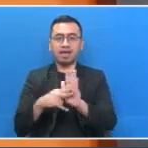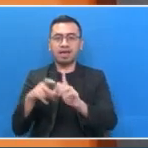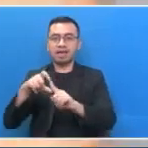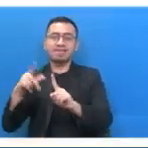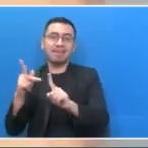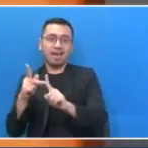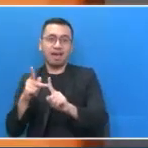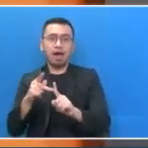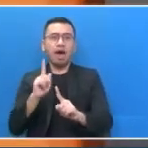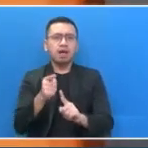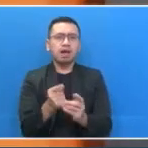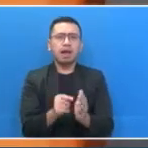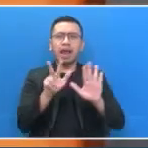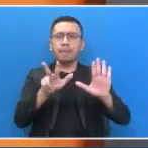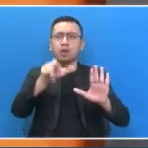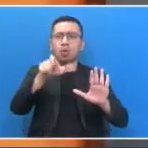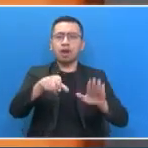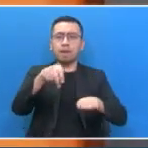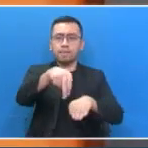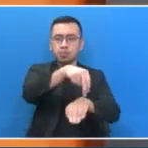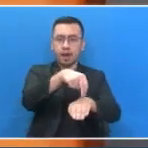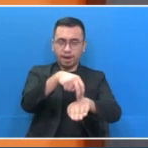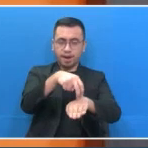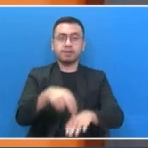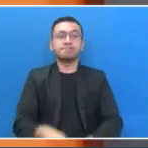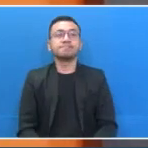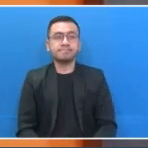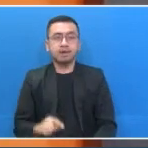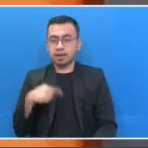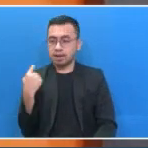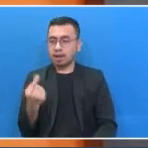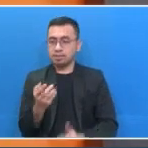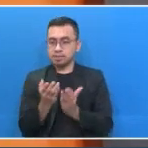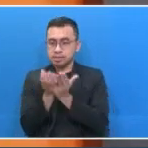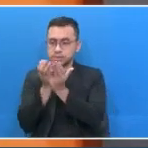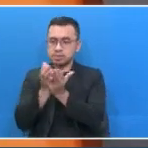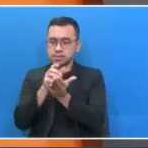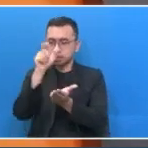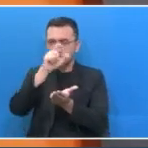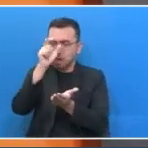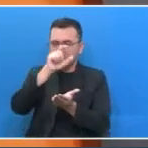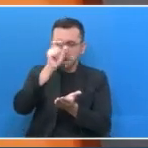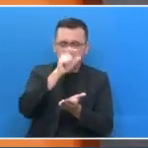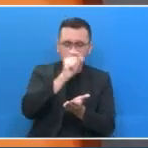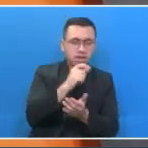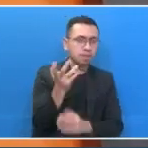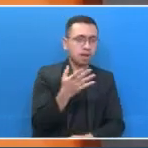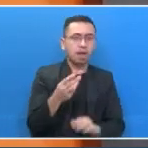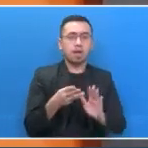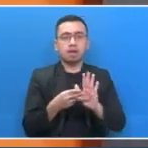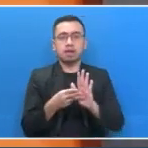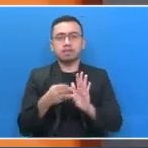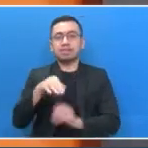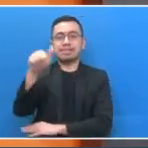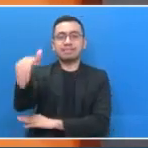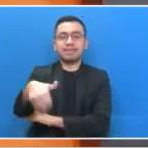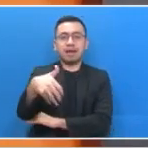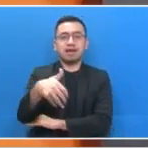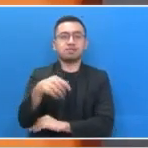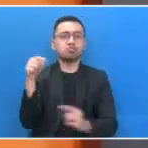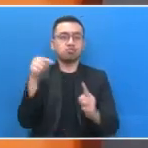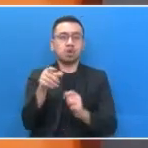8 orang. Pencarian hari ini adalah fokus untuk melakukan penyisiran sepanjang Muara Timika sampai ke Pulau Tiga.